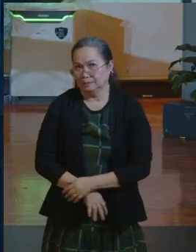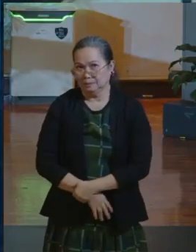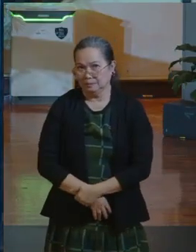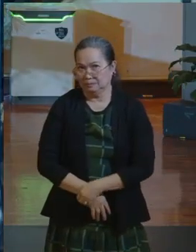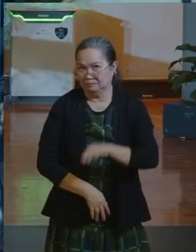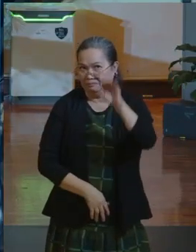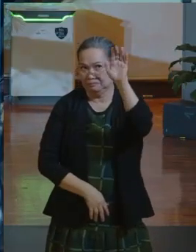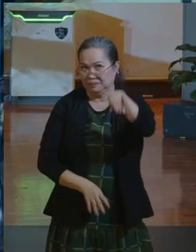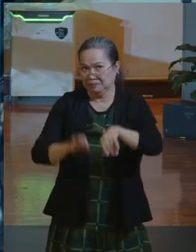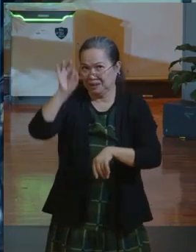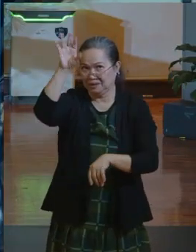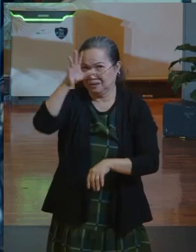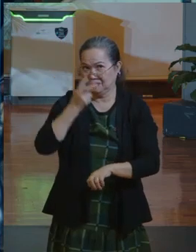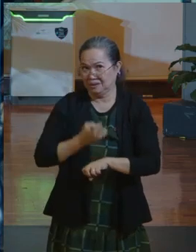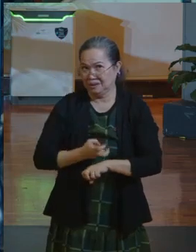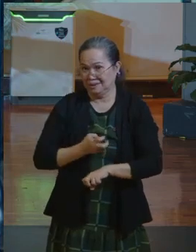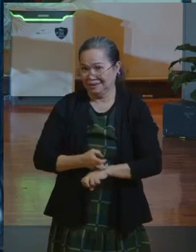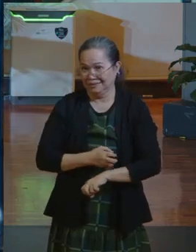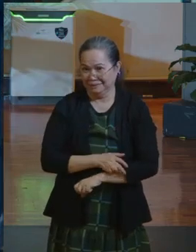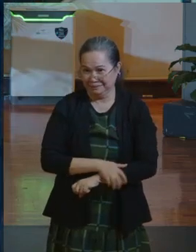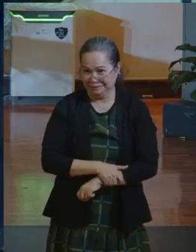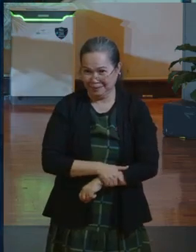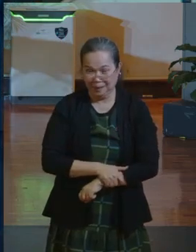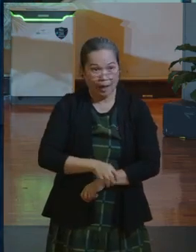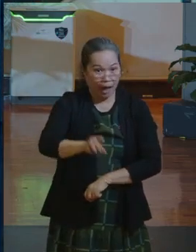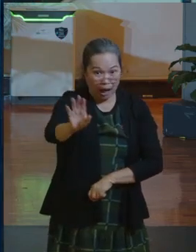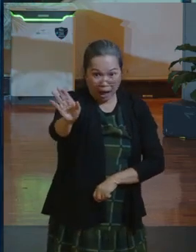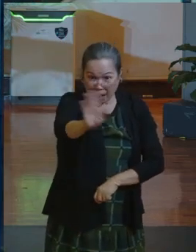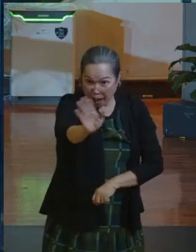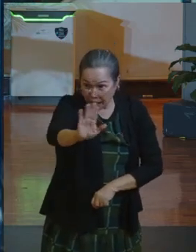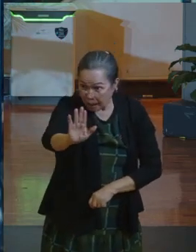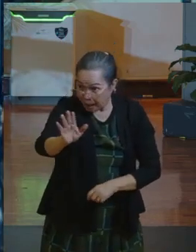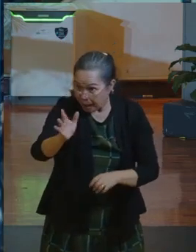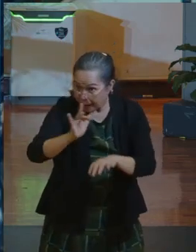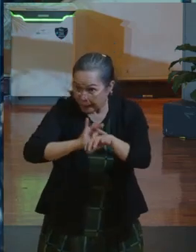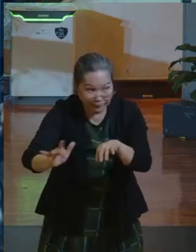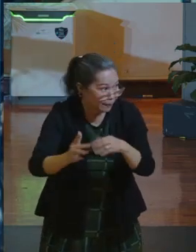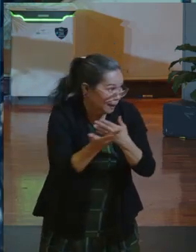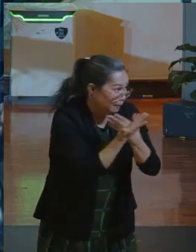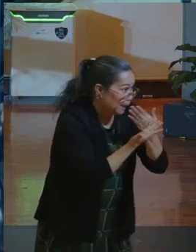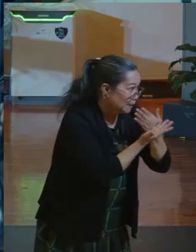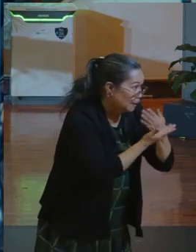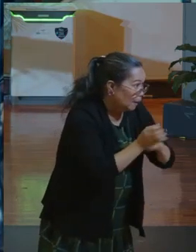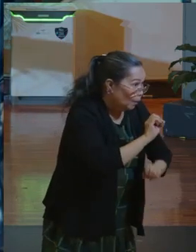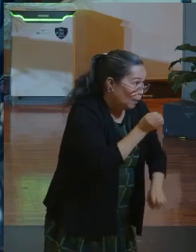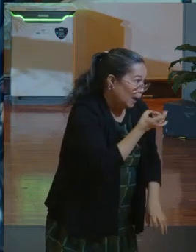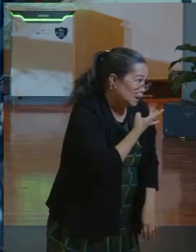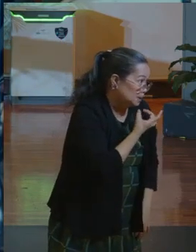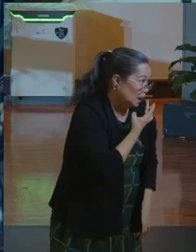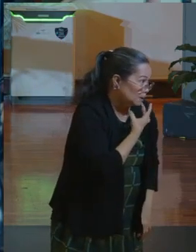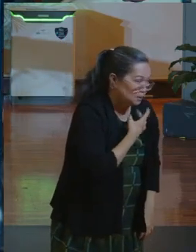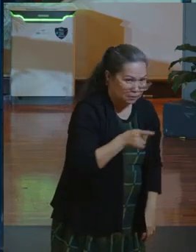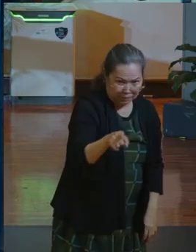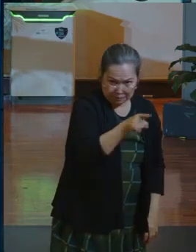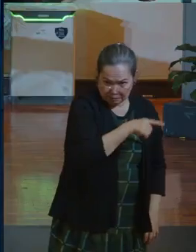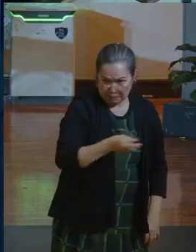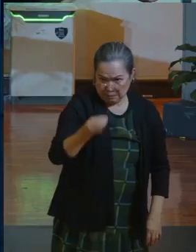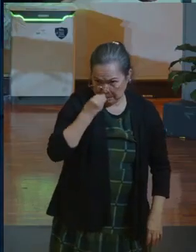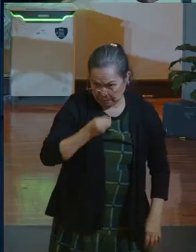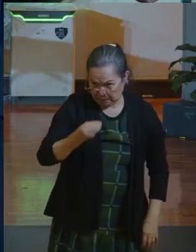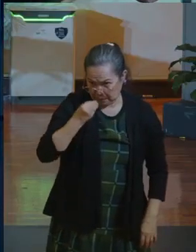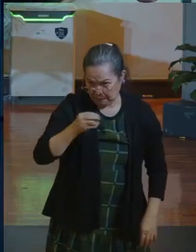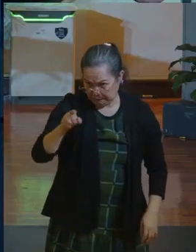paso. Nor bread. Wala silang snacks. Tayo mga Pilipino, di